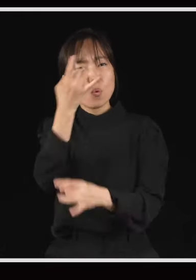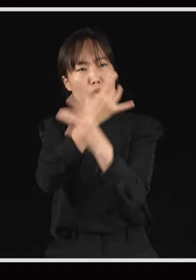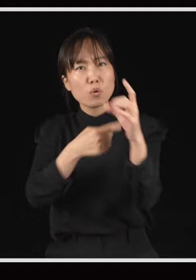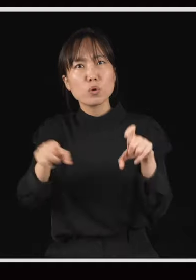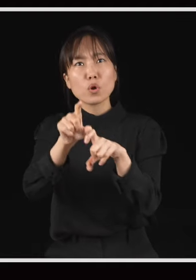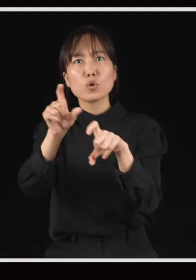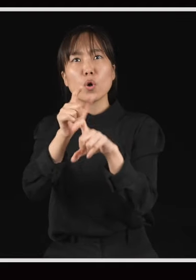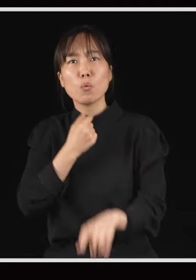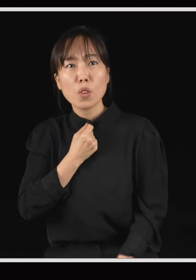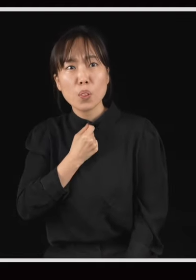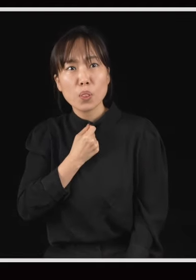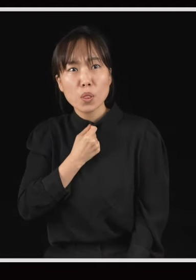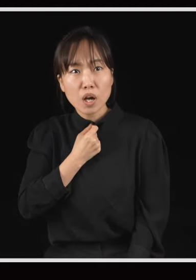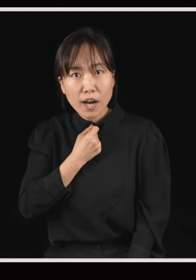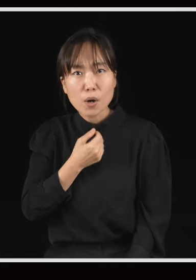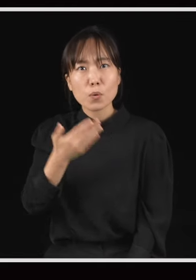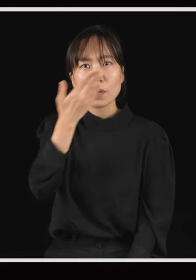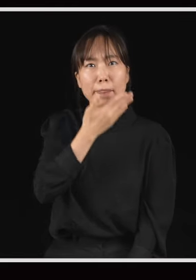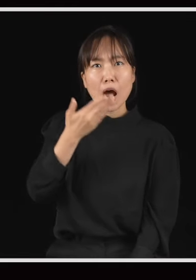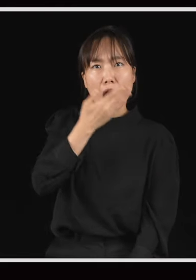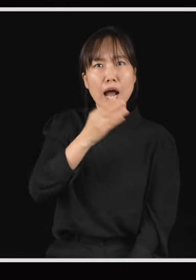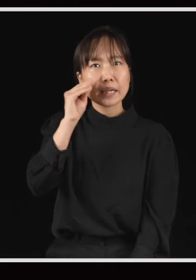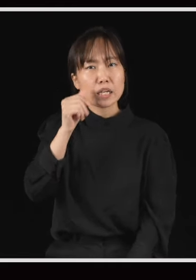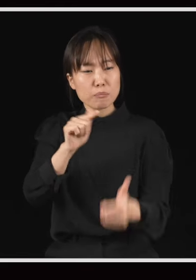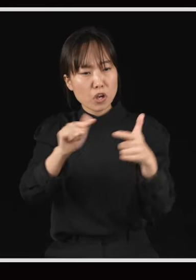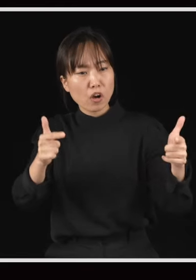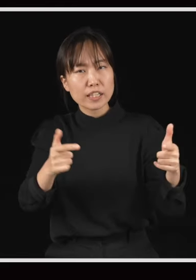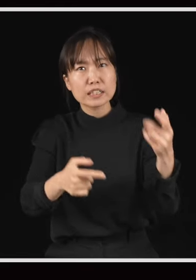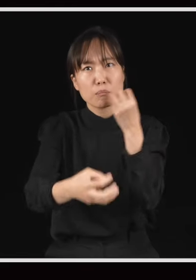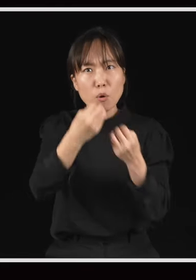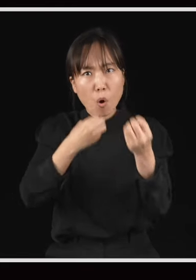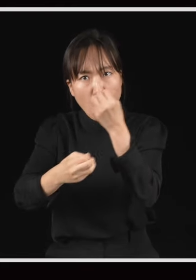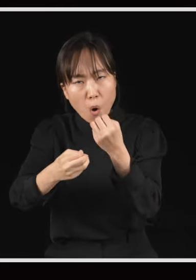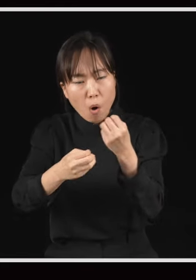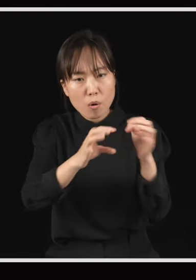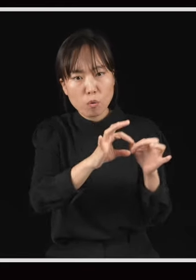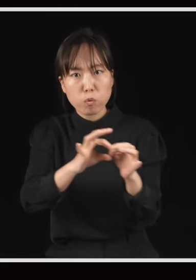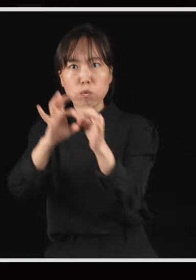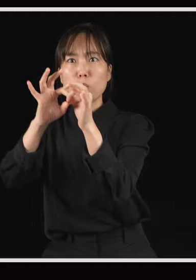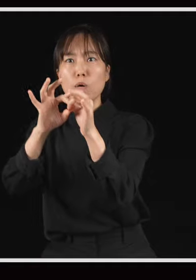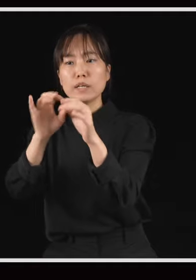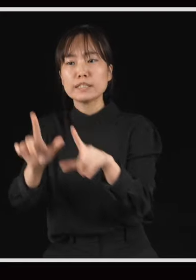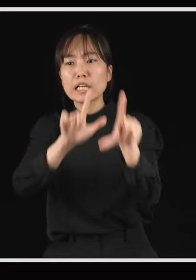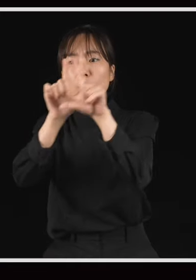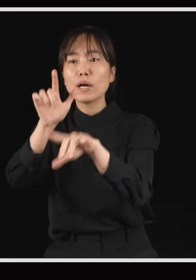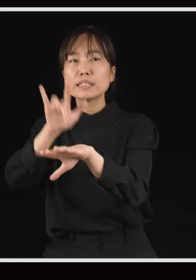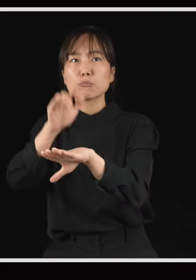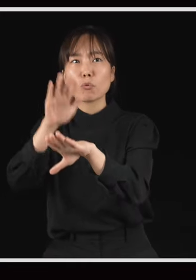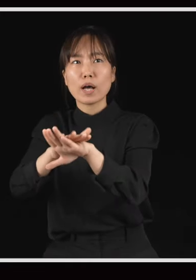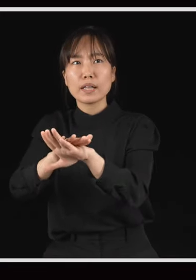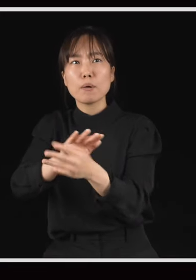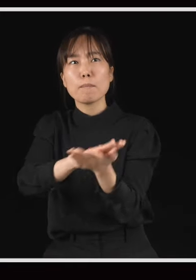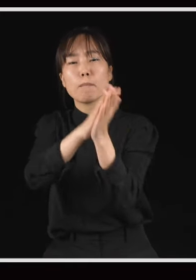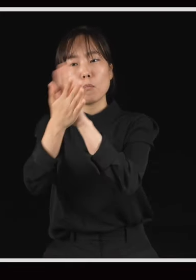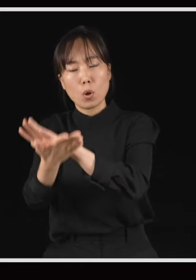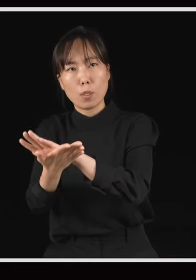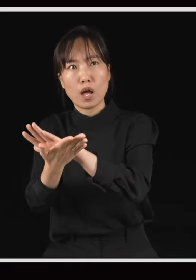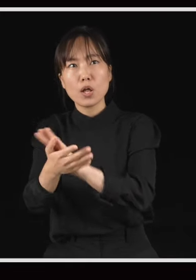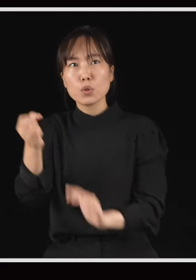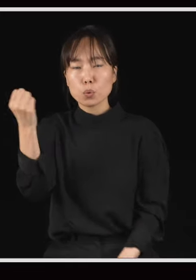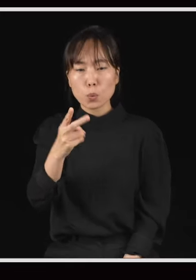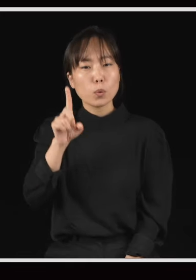취약해집니다. 더 쾌락을 좇게 되고 몸에 더 좋지 않은 음식을 찾게 되고, 이것은 이따가 보여드리겠지만 여러 가지 생활 습관의 나쁜